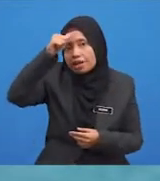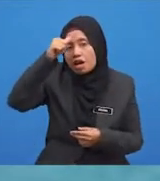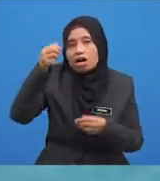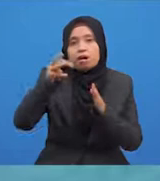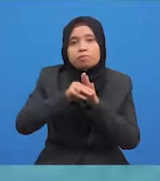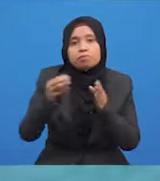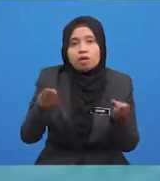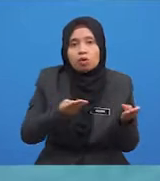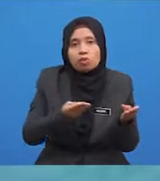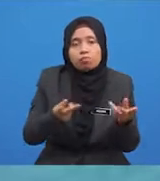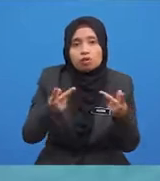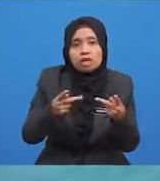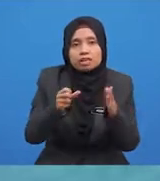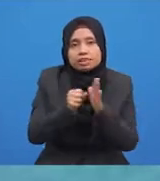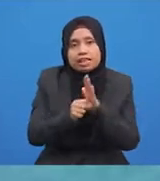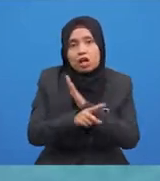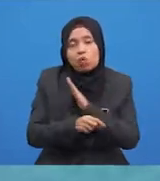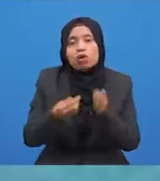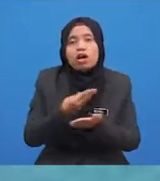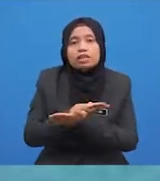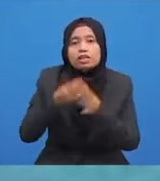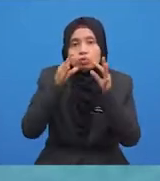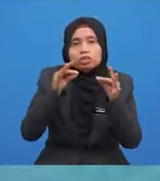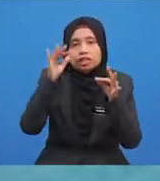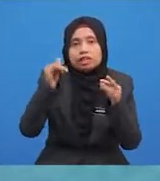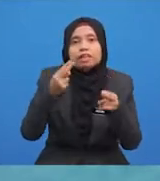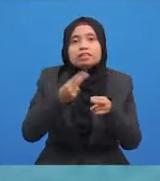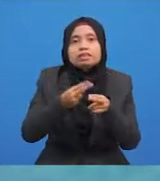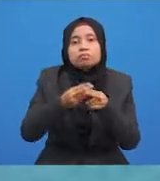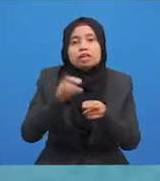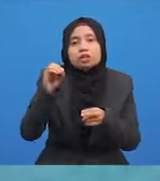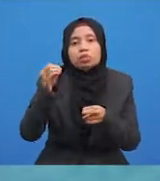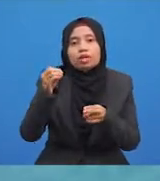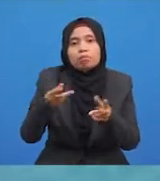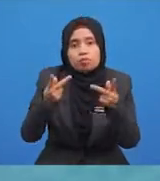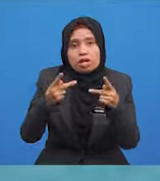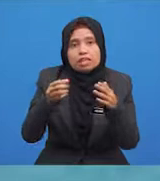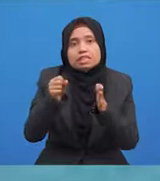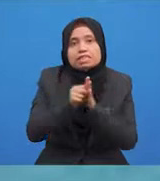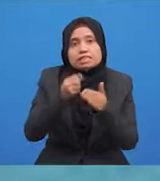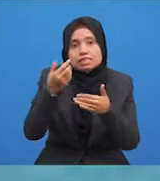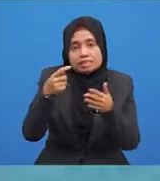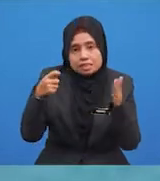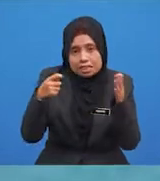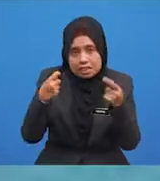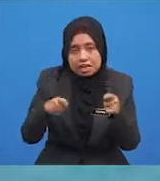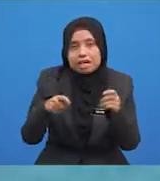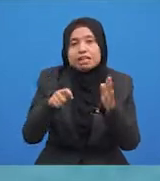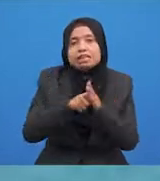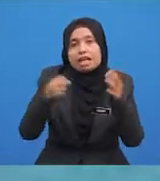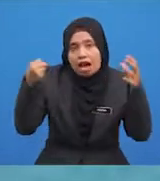ayah membawa pulang seekor anak kucing yang dinamakan Oren pulang setelah terlanggar